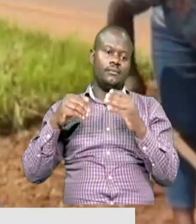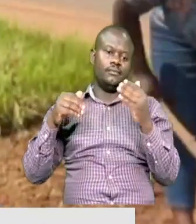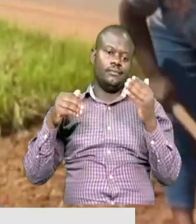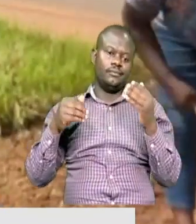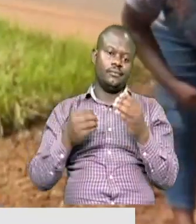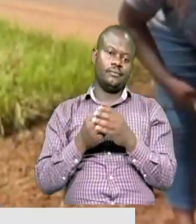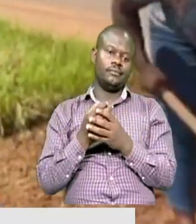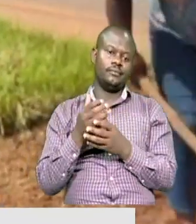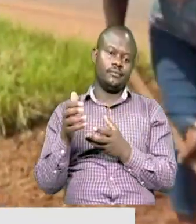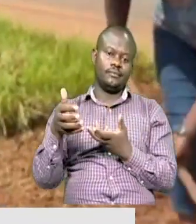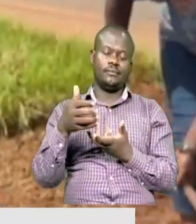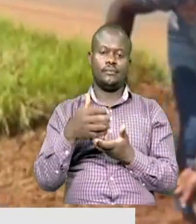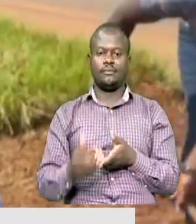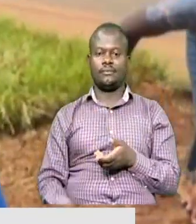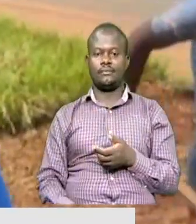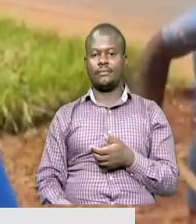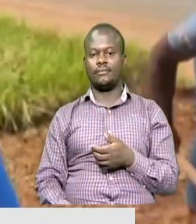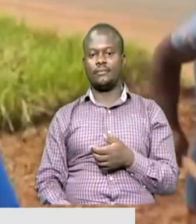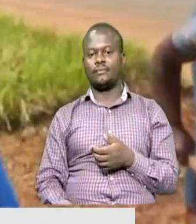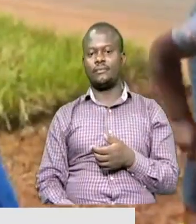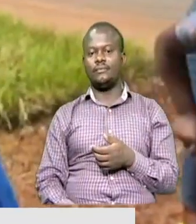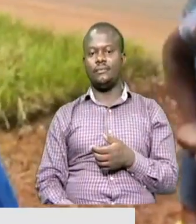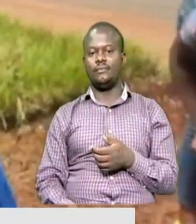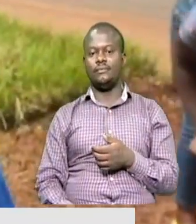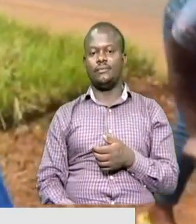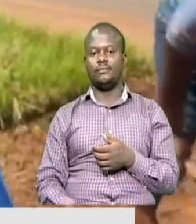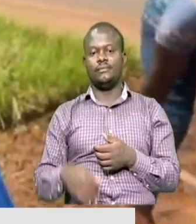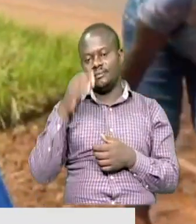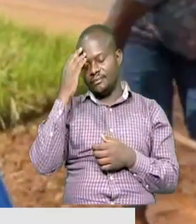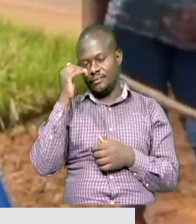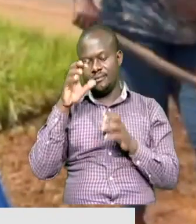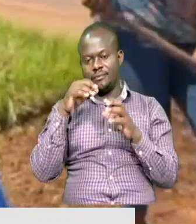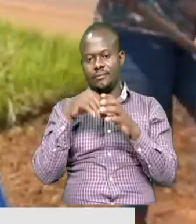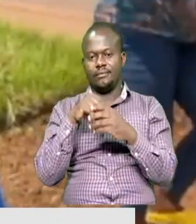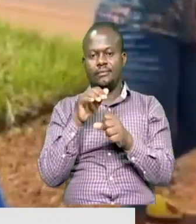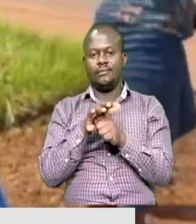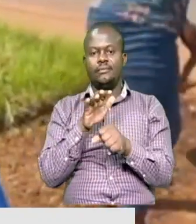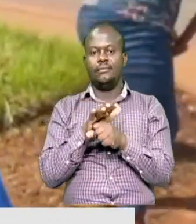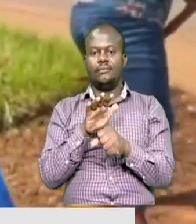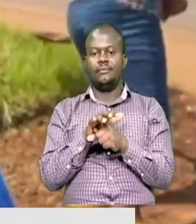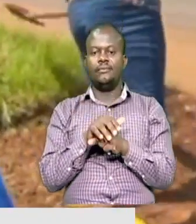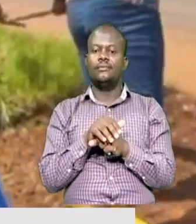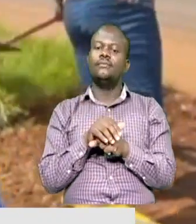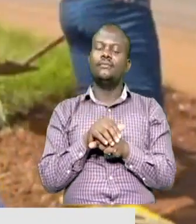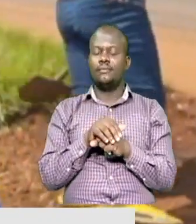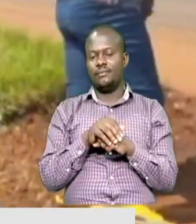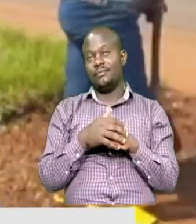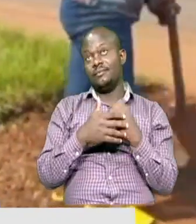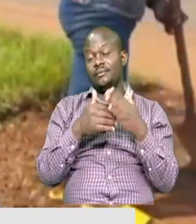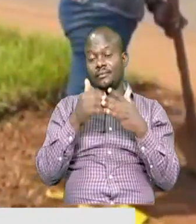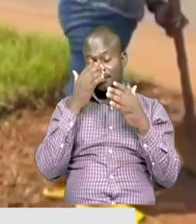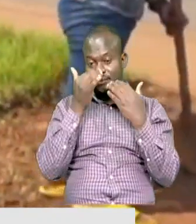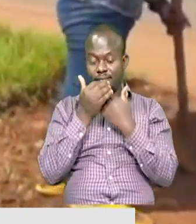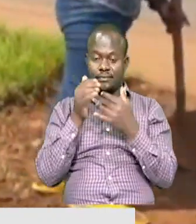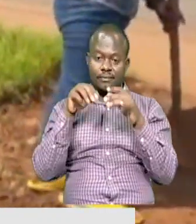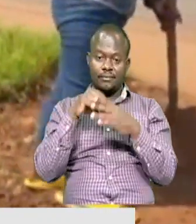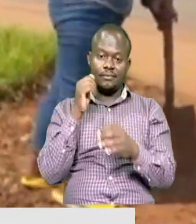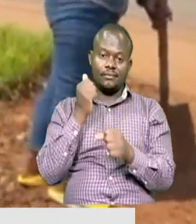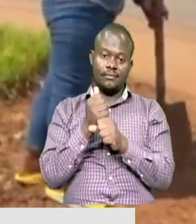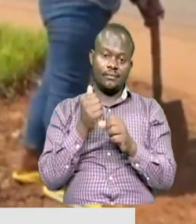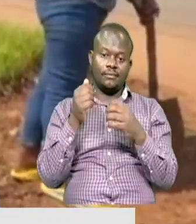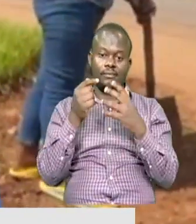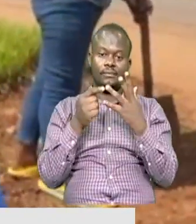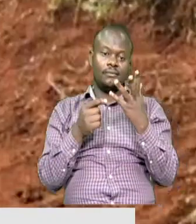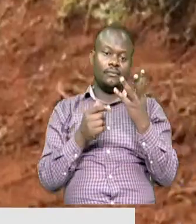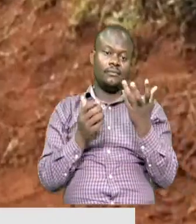vuba kubera imvura nyinshi agatarara vuba vuba none mwazindutse muwukora uhuza